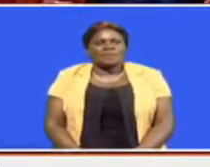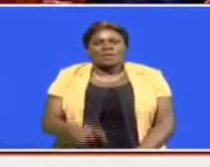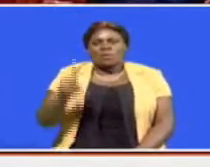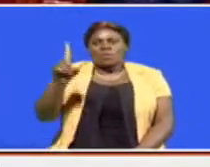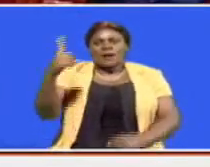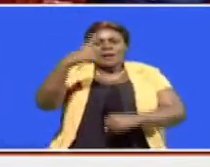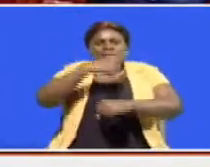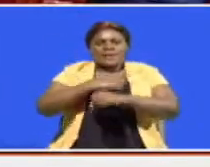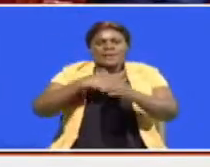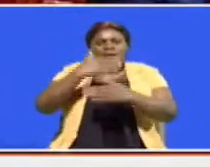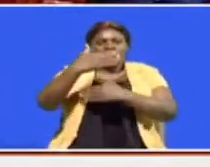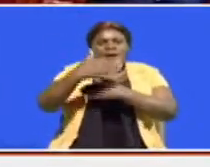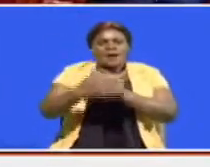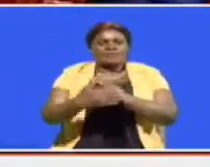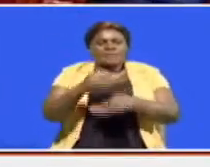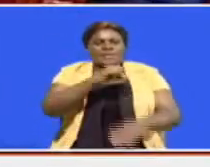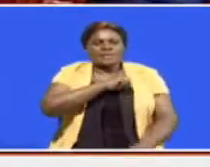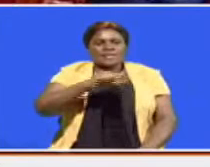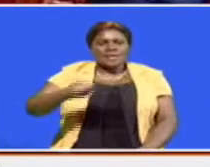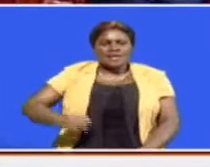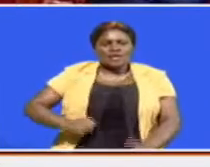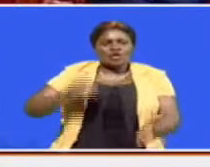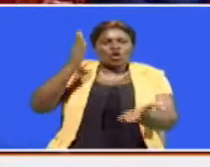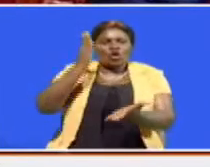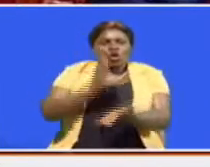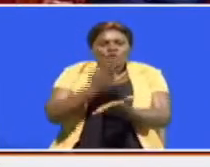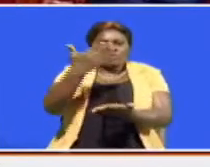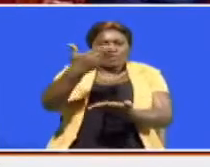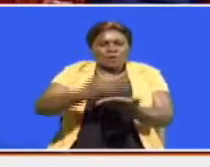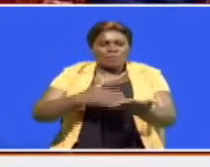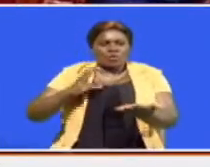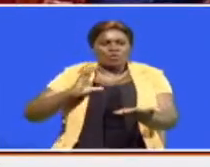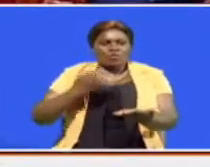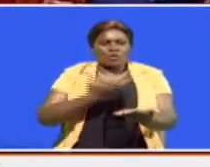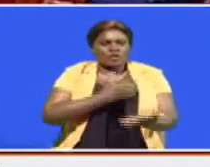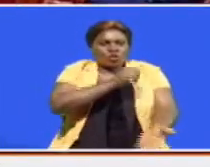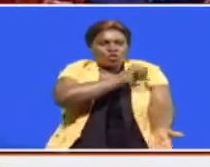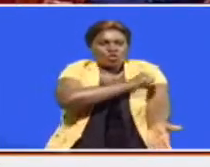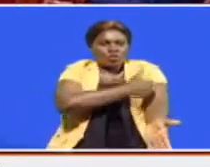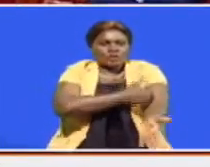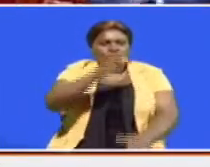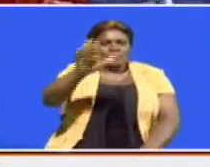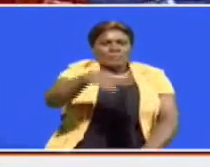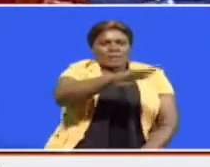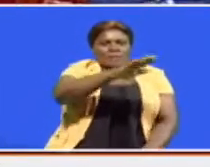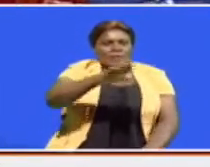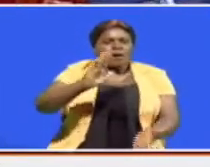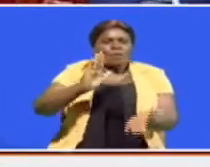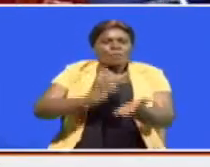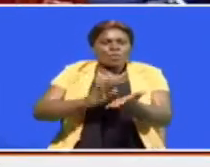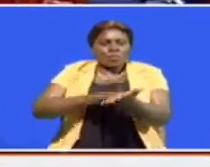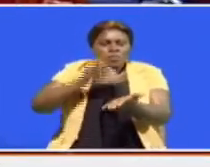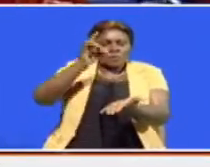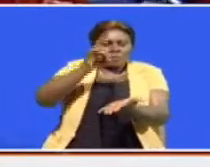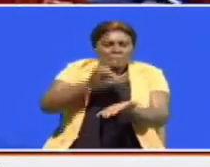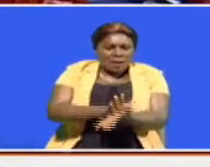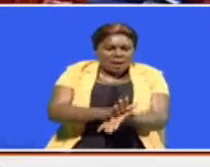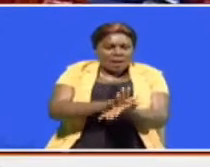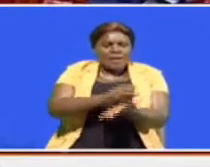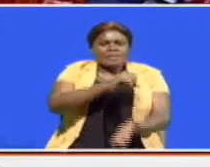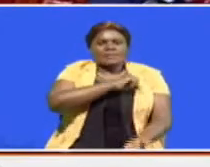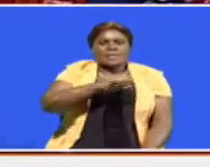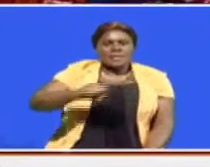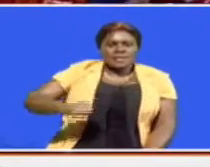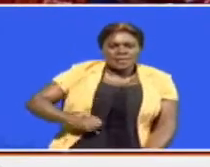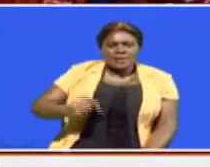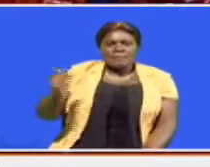Siku moja tu baada ya bunge la seneti kuidhinisha ripoti ya kamati ya mamlaka bungeni iliyopendekeza kufurushwa kwake katika bunge la